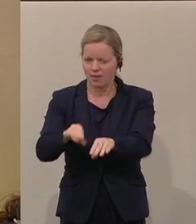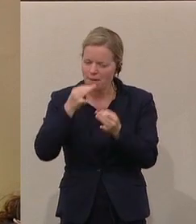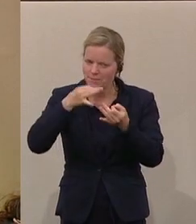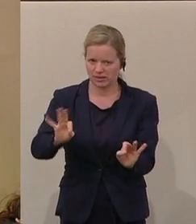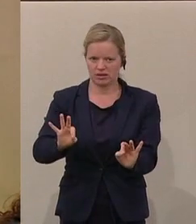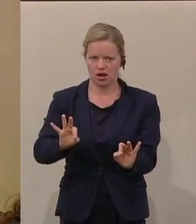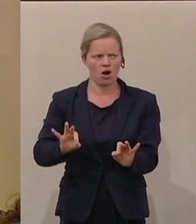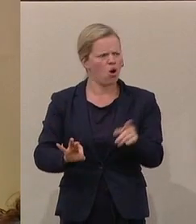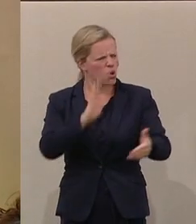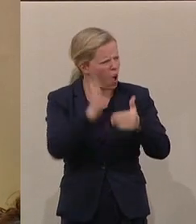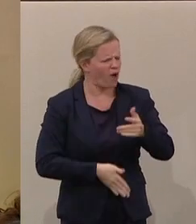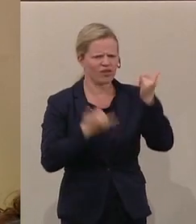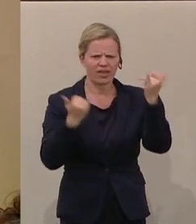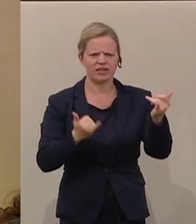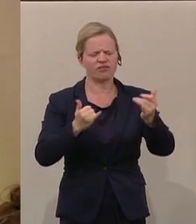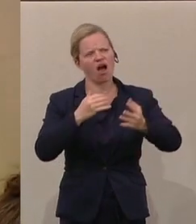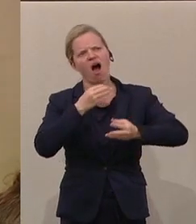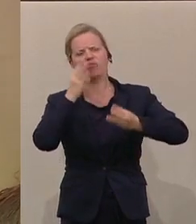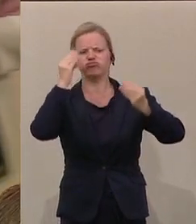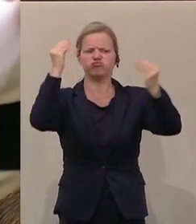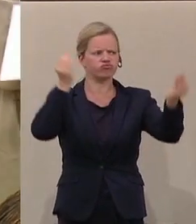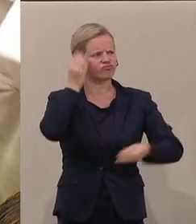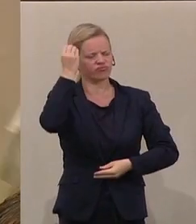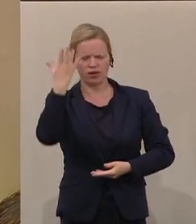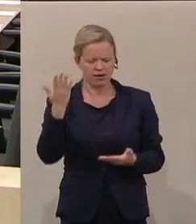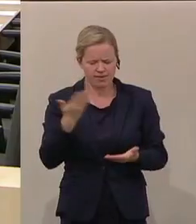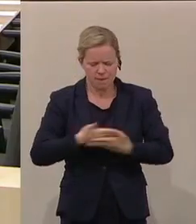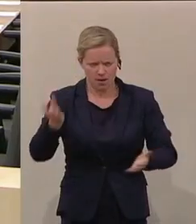auf, Gespenster an die Wand zu malen, das glaubt Ihnen keiner mehr.